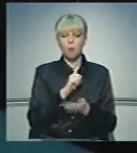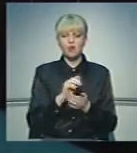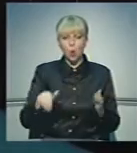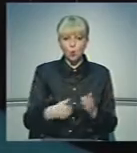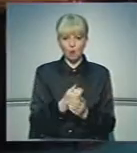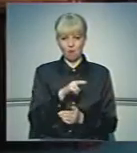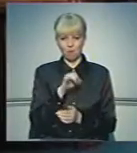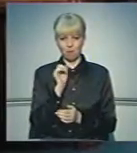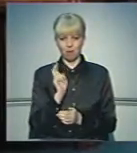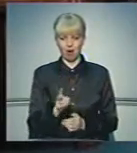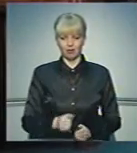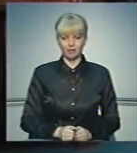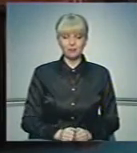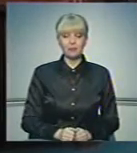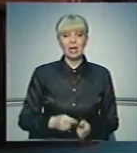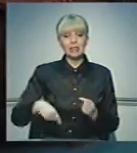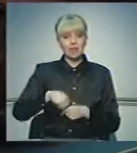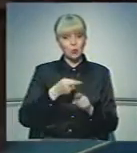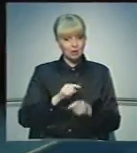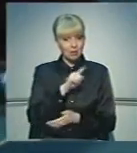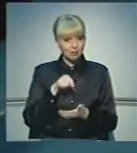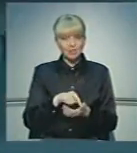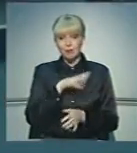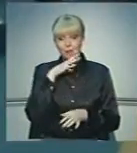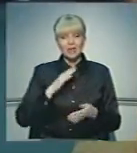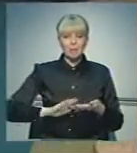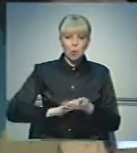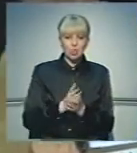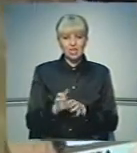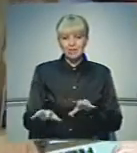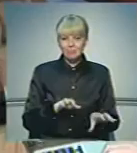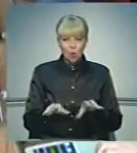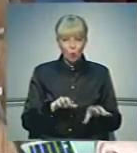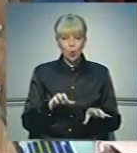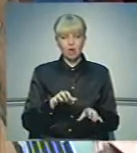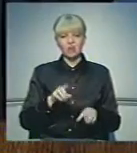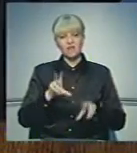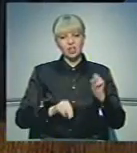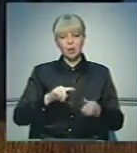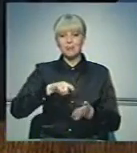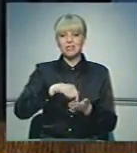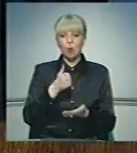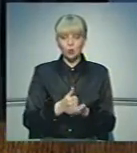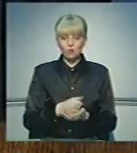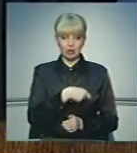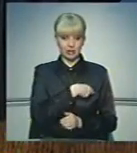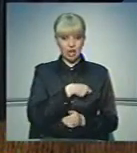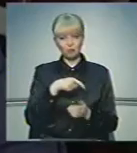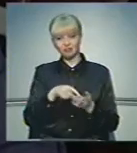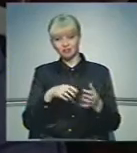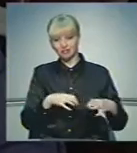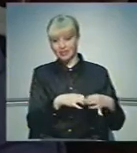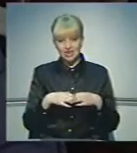так далі, і так далі. Навколо цього питання багато політичних спекуляцій, вважає міський голова. Депутати ділять